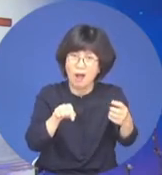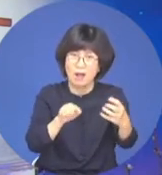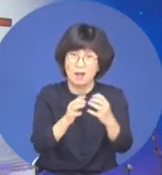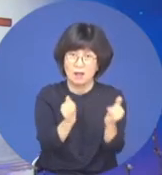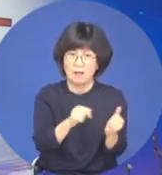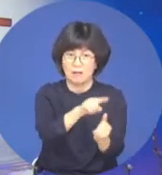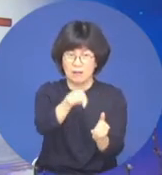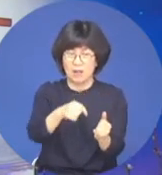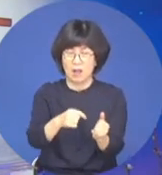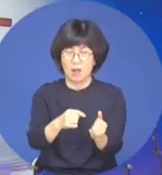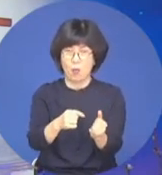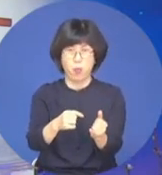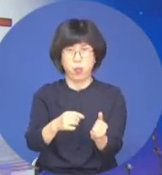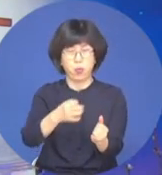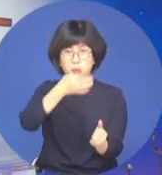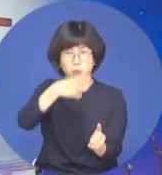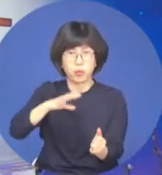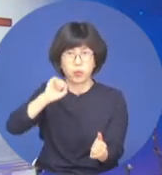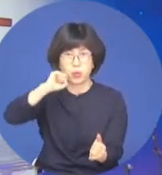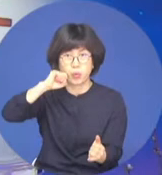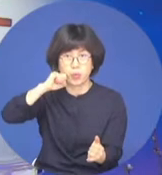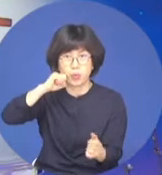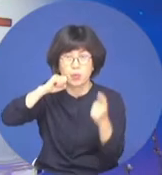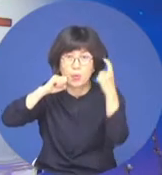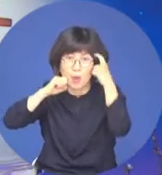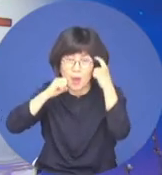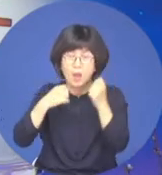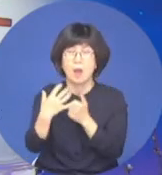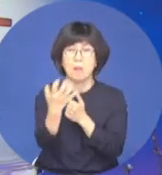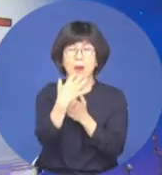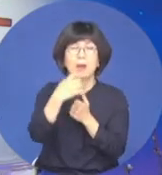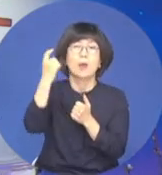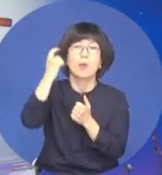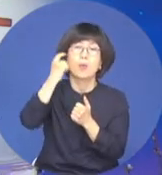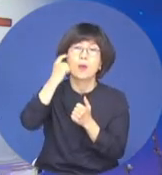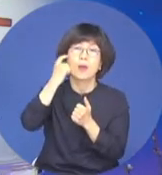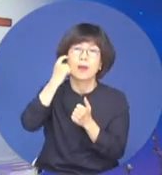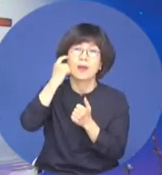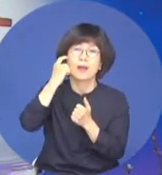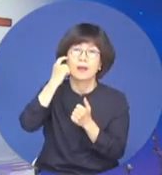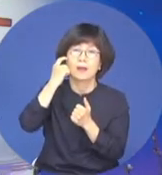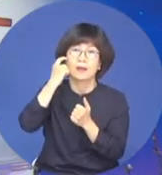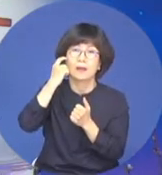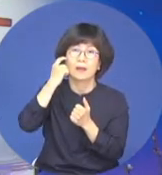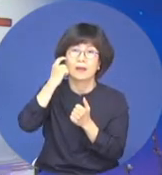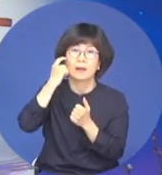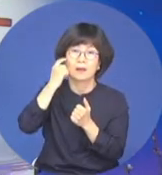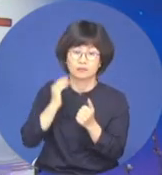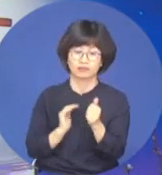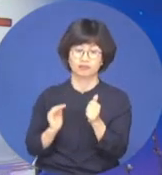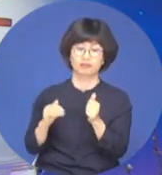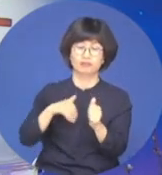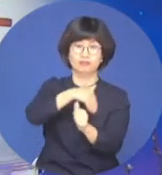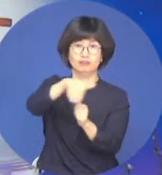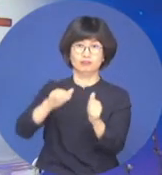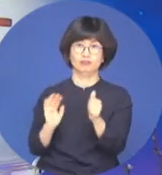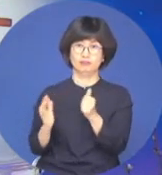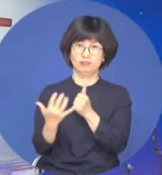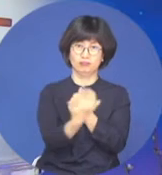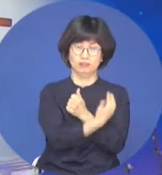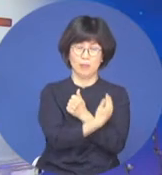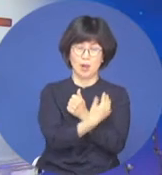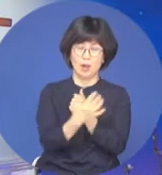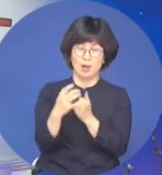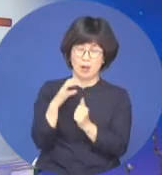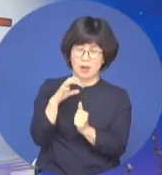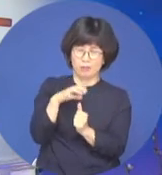만들고 우리를 착취하게 만들고 우리를 박해하게 만들어 둡니까? 악인의 의인을 둘러 진치고 포로로 삼아서 꼼짝 못하게 하는